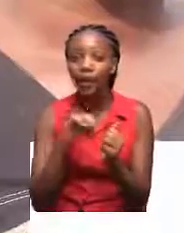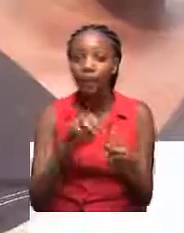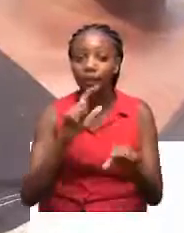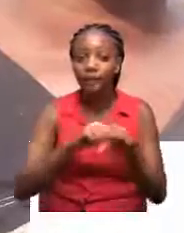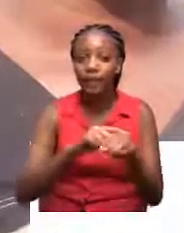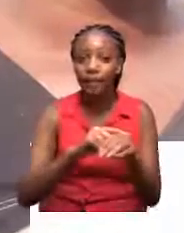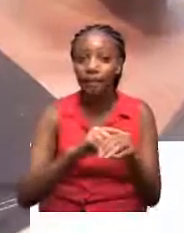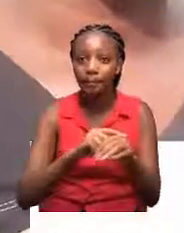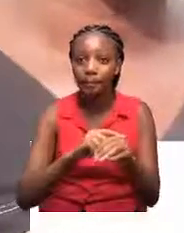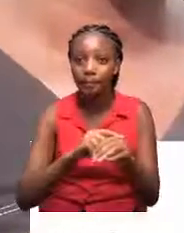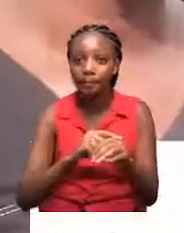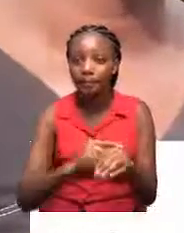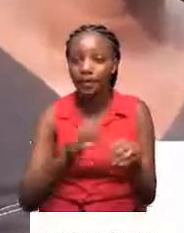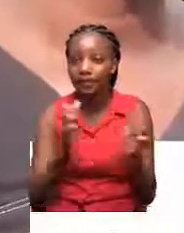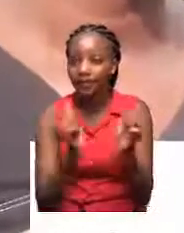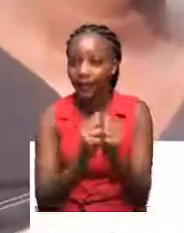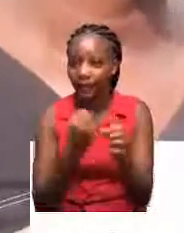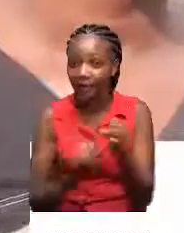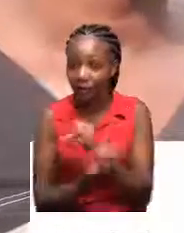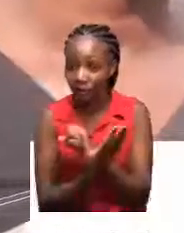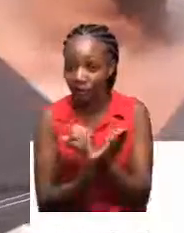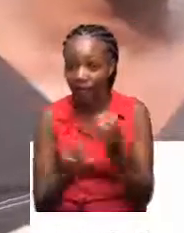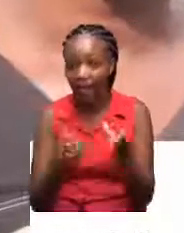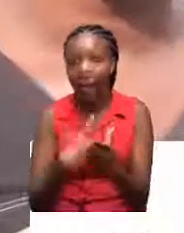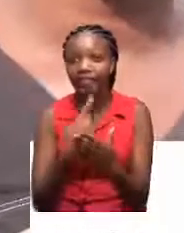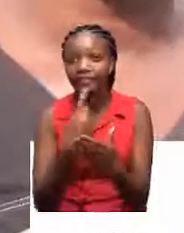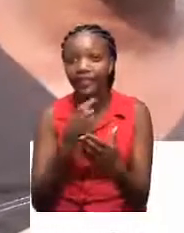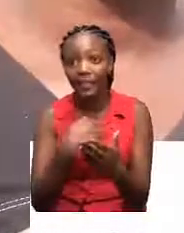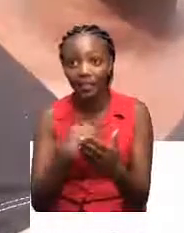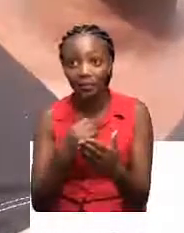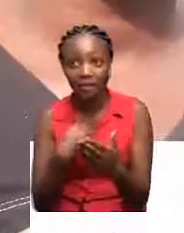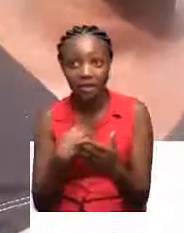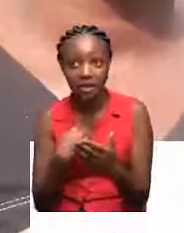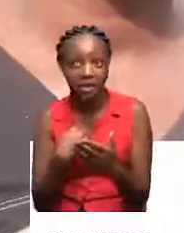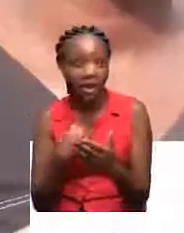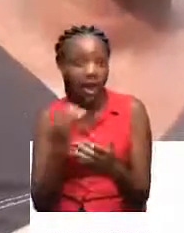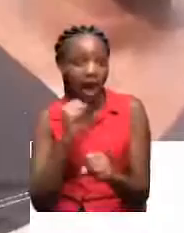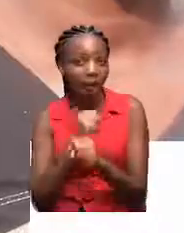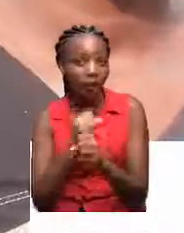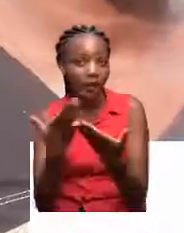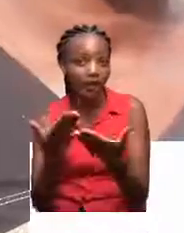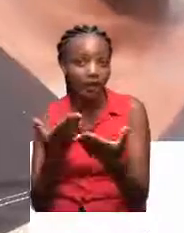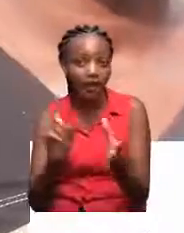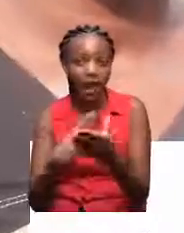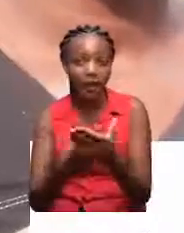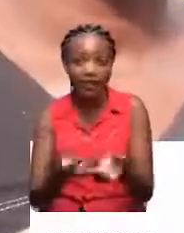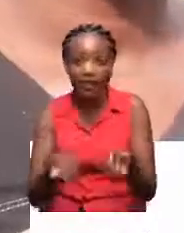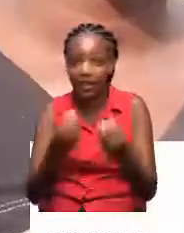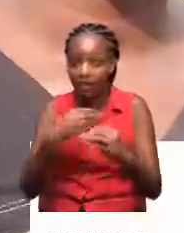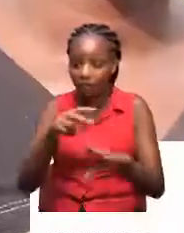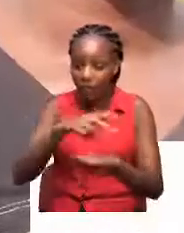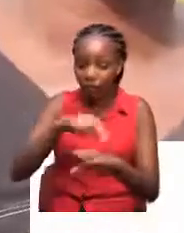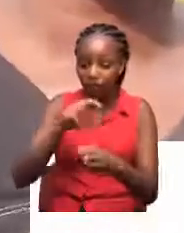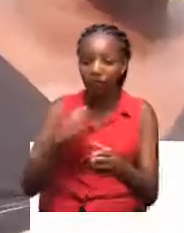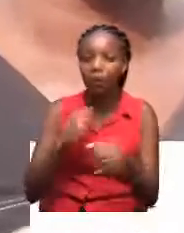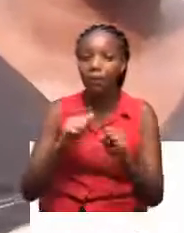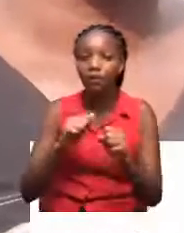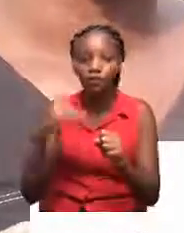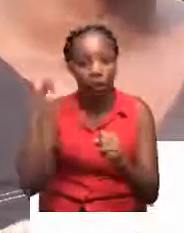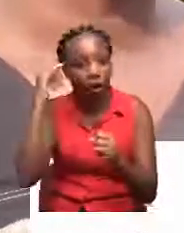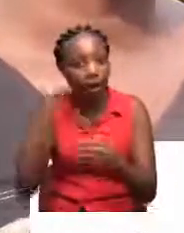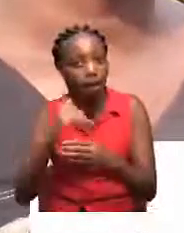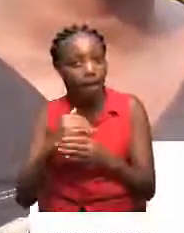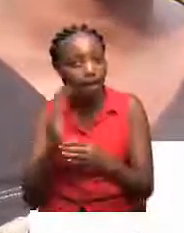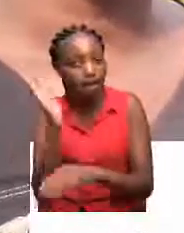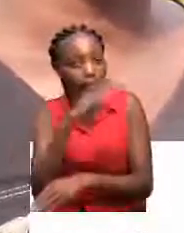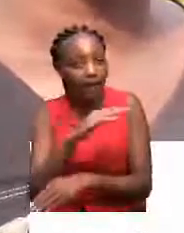za asubuhi. Na akaniambia, mama, niko kwa site, nipatie 2 hours nitakupigia. 2